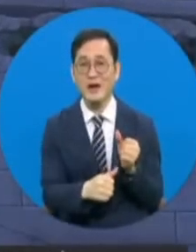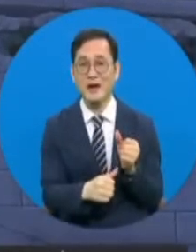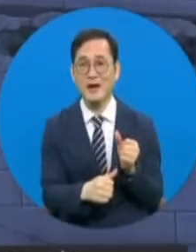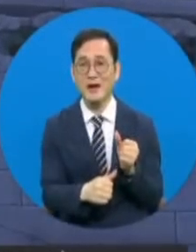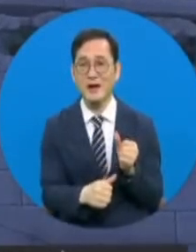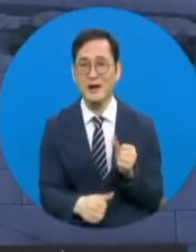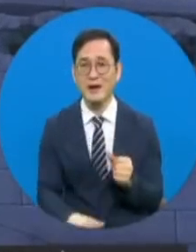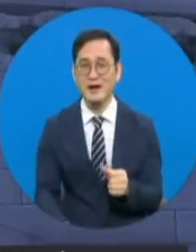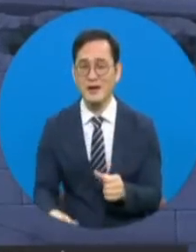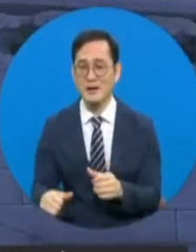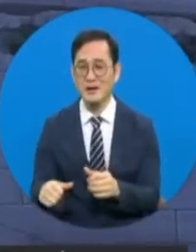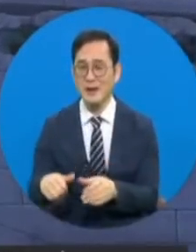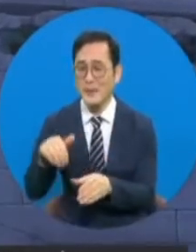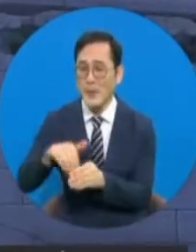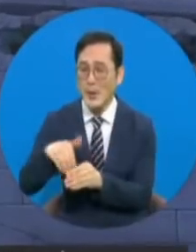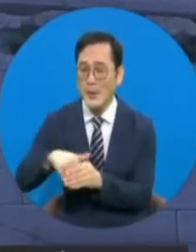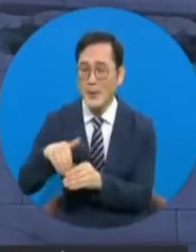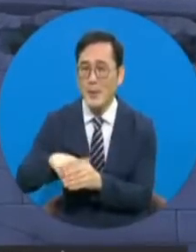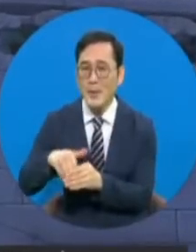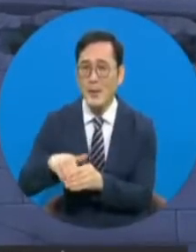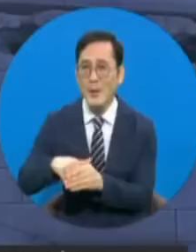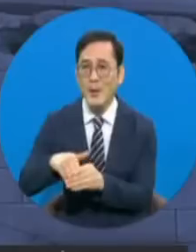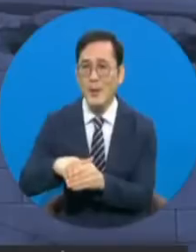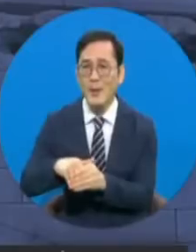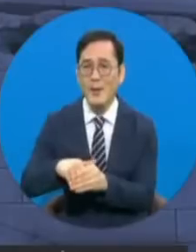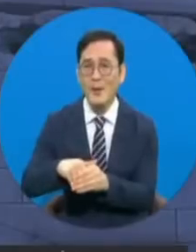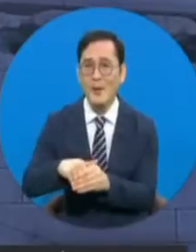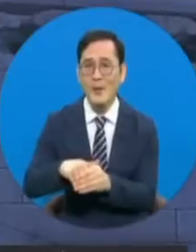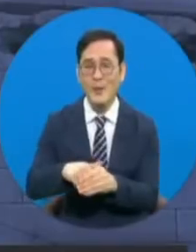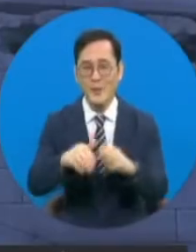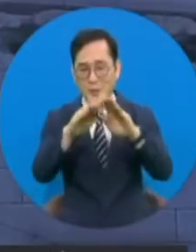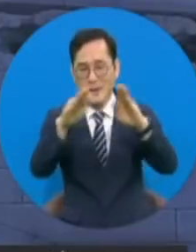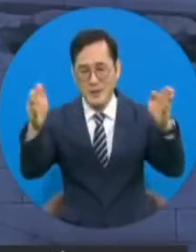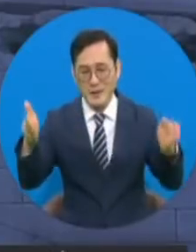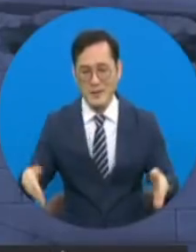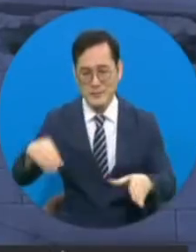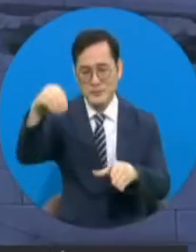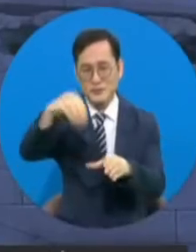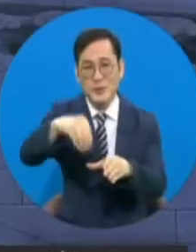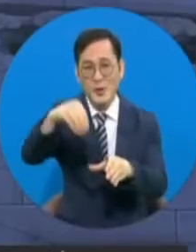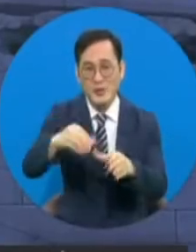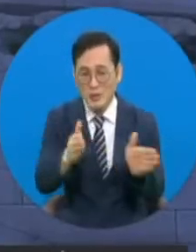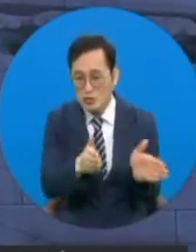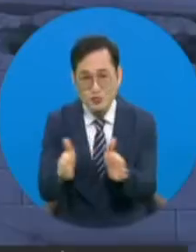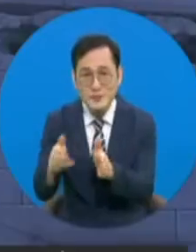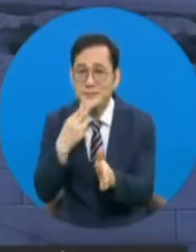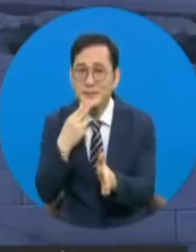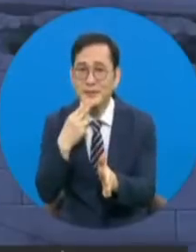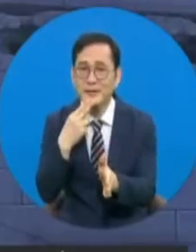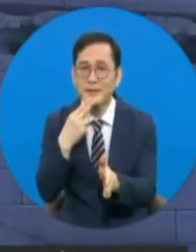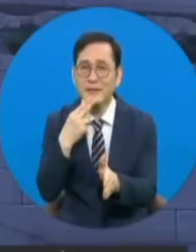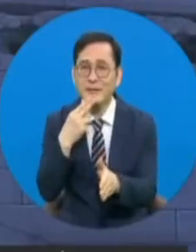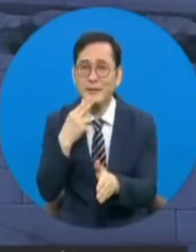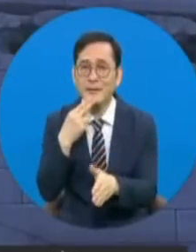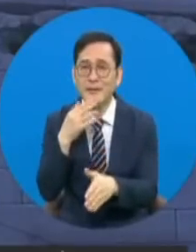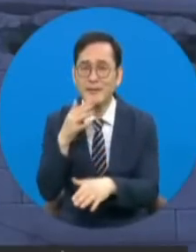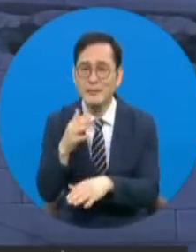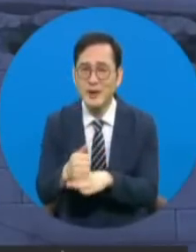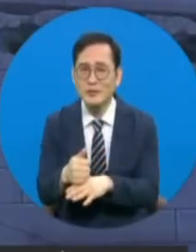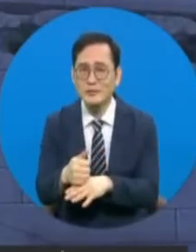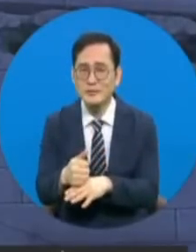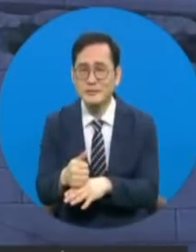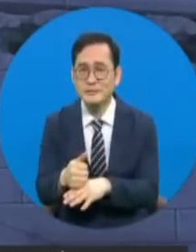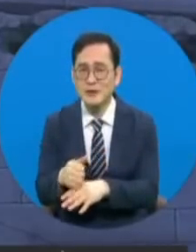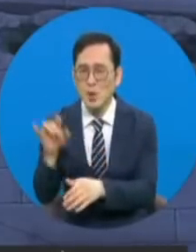소중한 뜻 미니를 담는 투표함을 준비 못해서 소쿠리 쓰레기 종량제